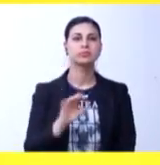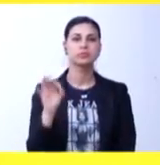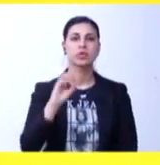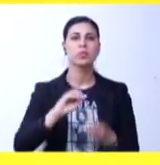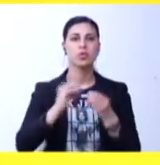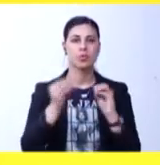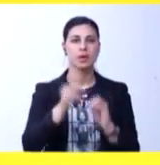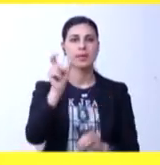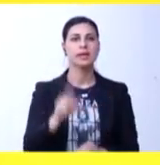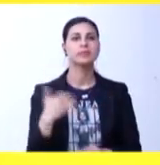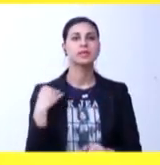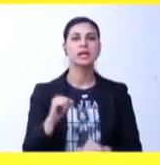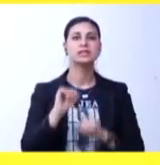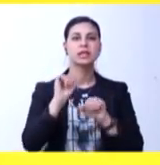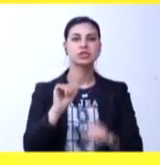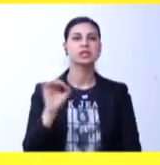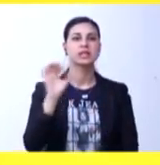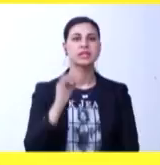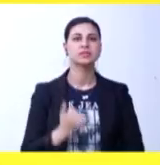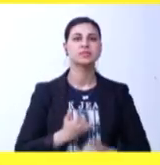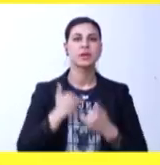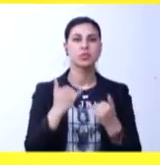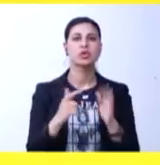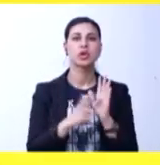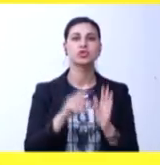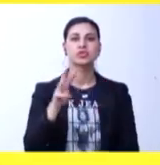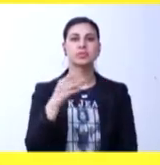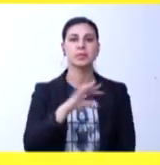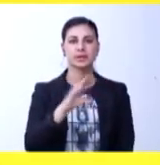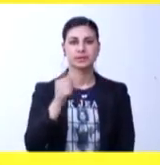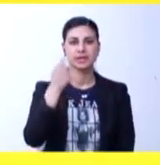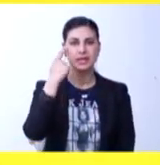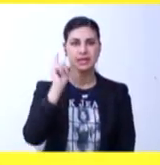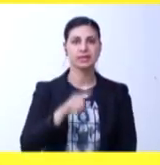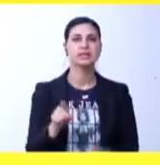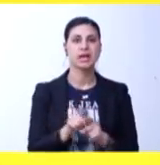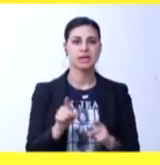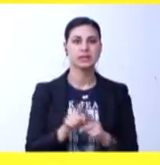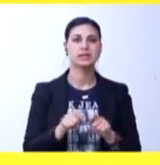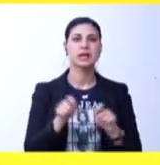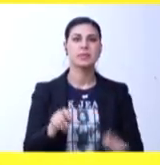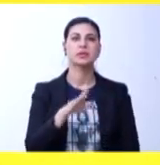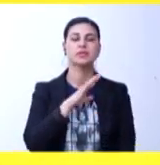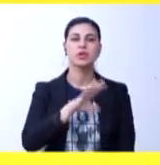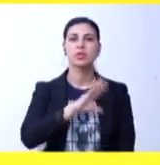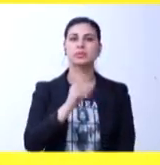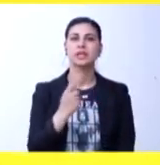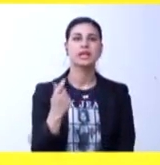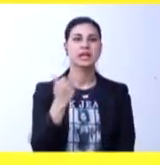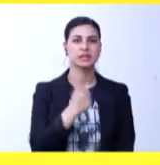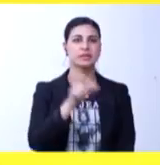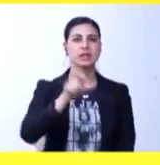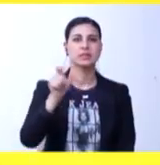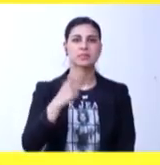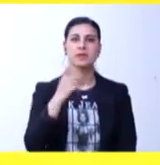მქონე ადამიანების მხარდაჭერას ეძღვნებოდა 7 მაისს. თქვენ იცით, რომ ასეთი მარათონი გაიმართა მთელი კვირის განმავლობაში